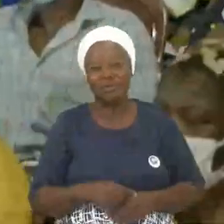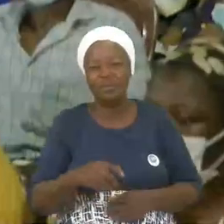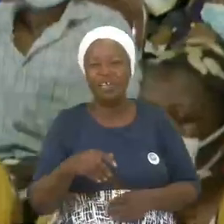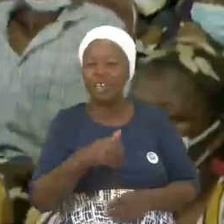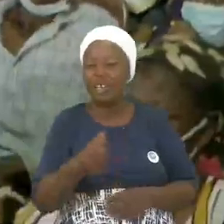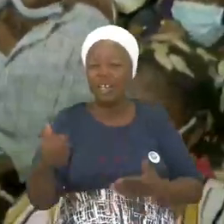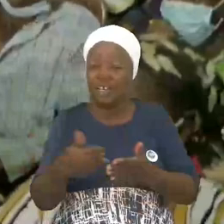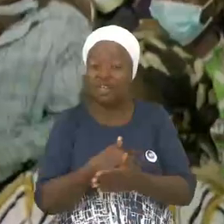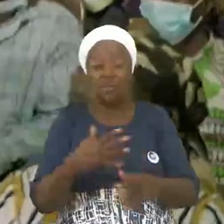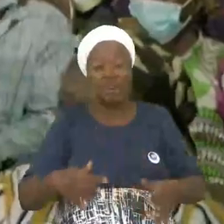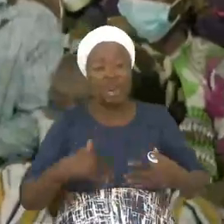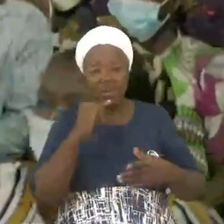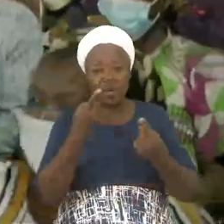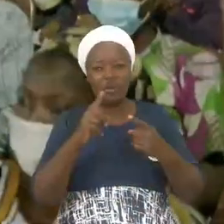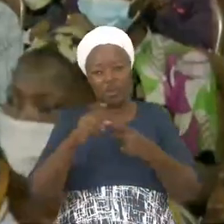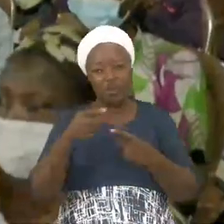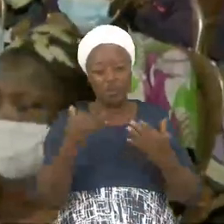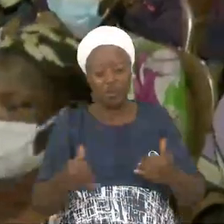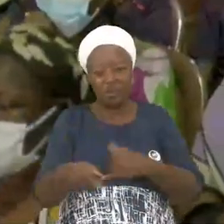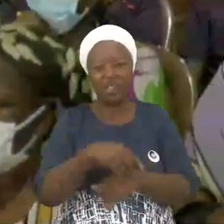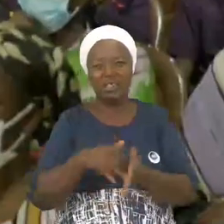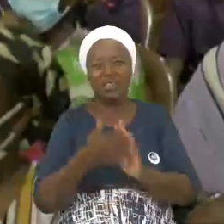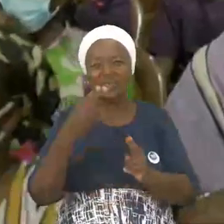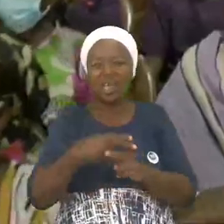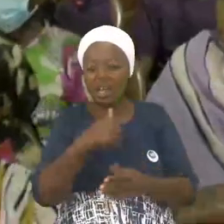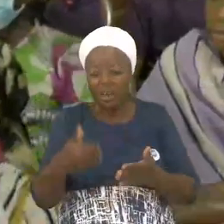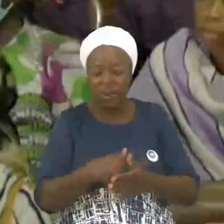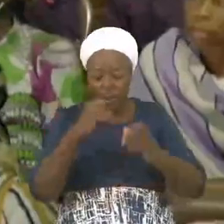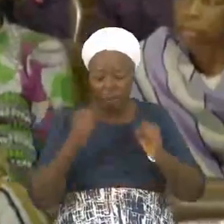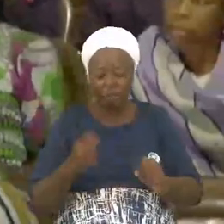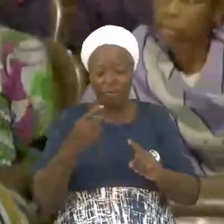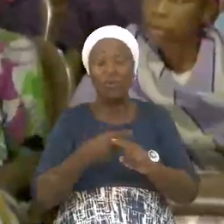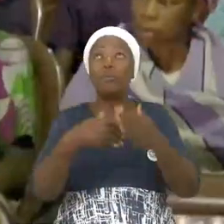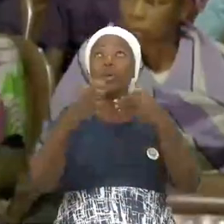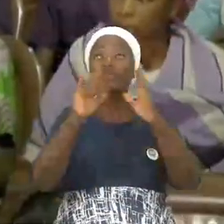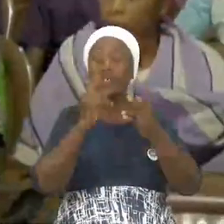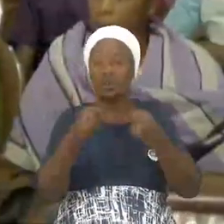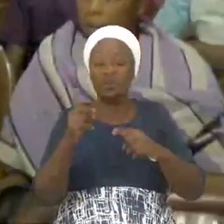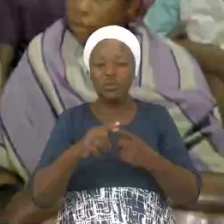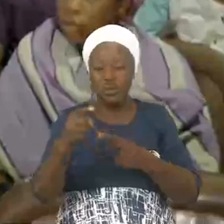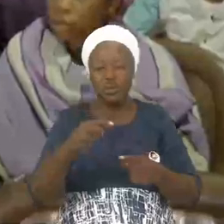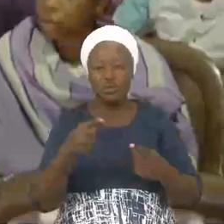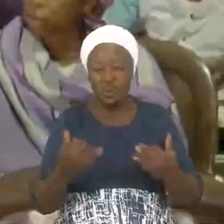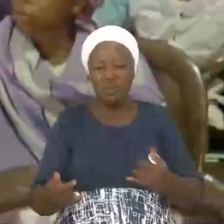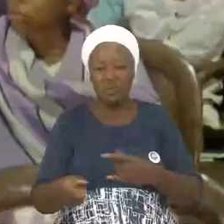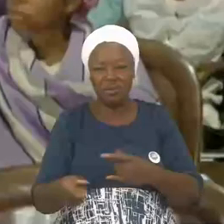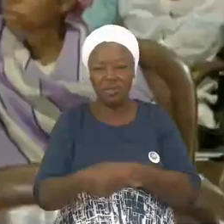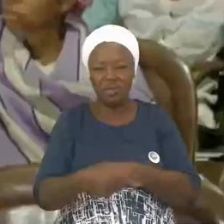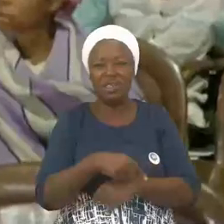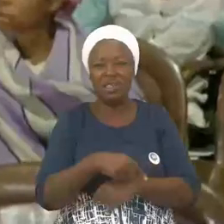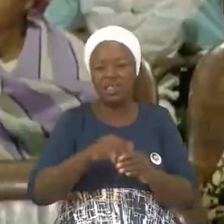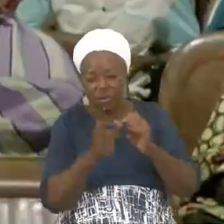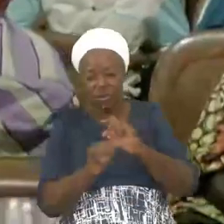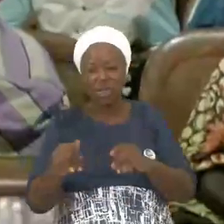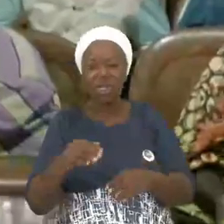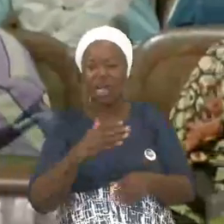toi. Je suis content pour toi. Une nouvelle vie vient pour toi ce jour. Une nouvelle puissance d'en haut vient